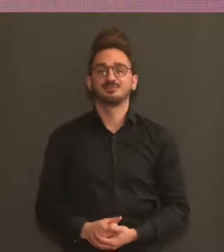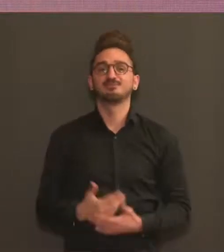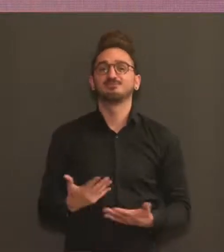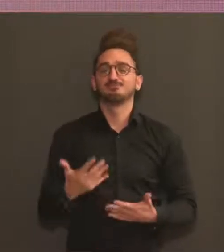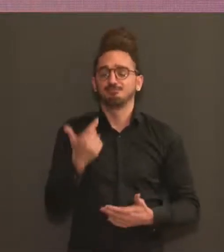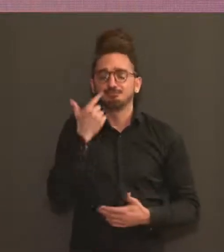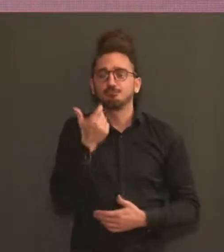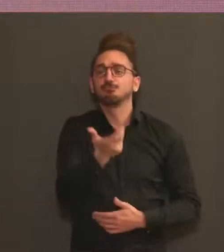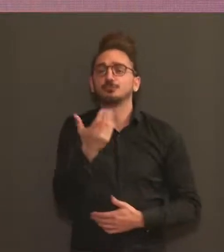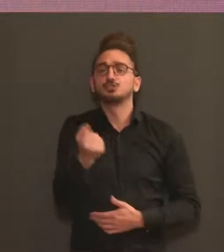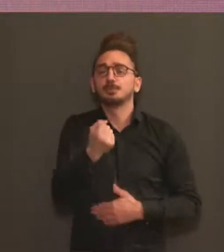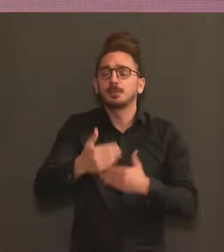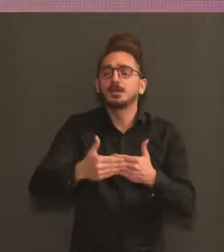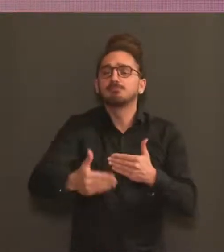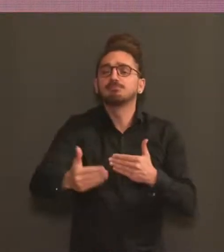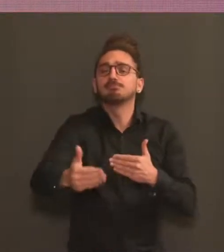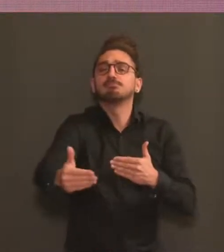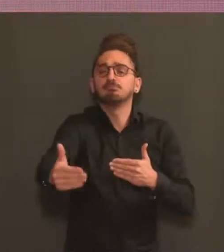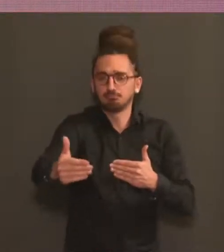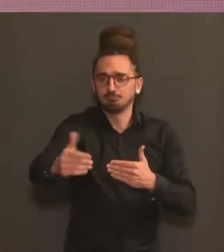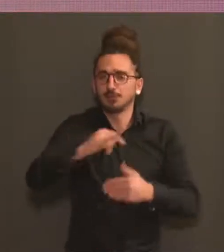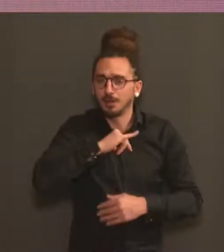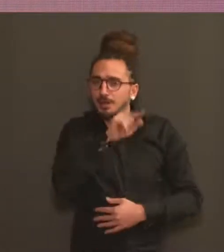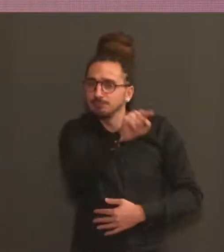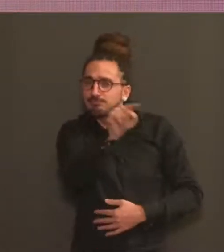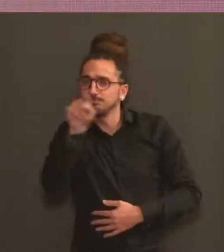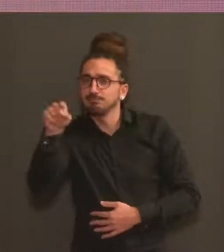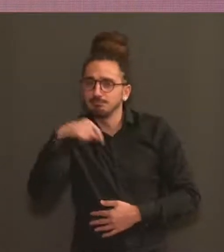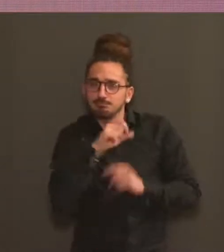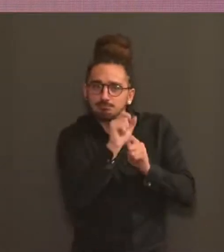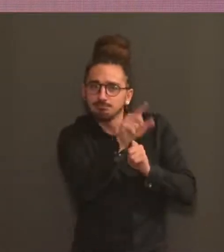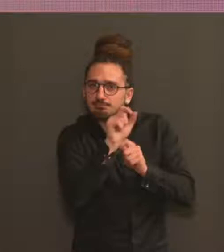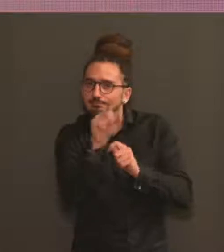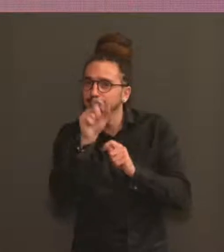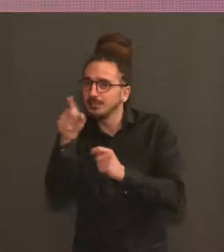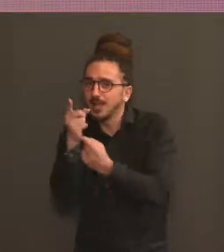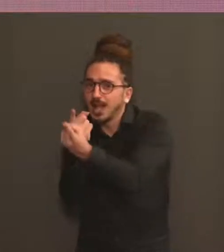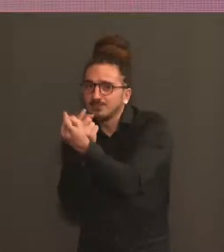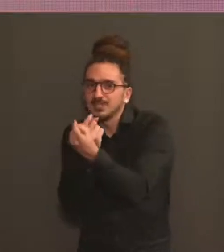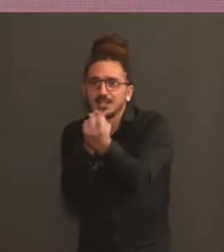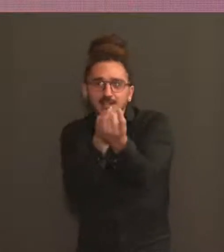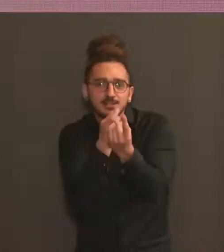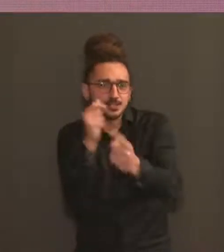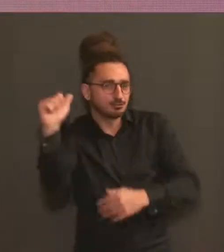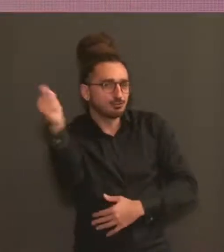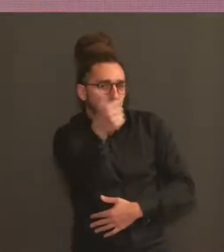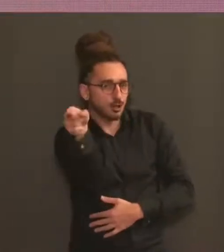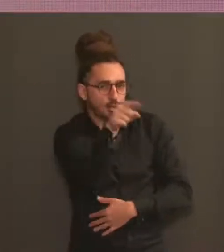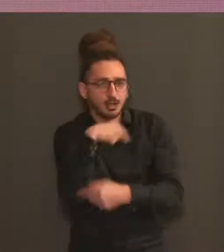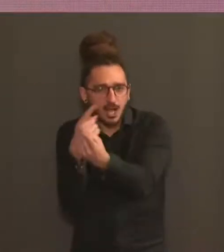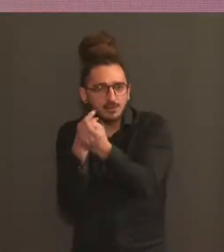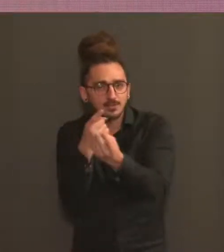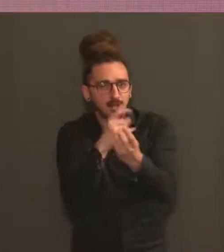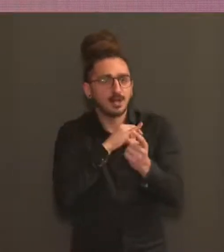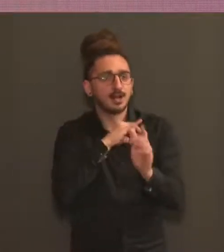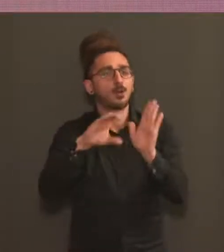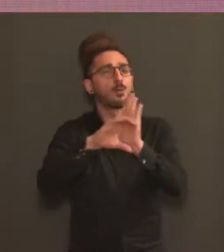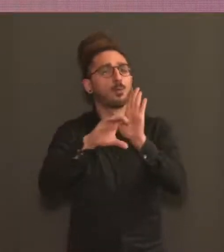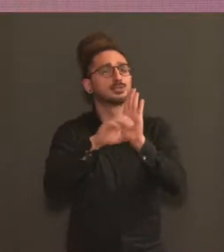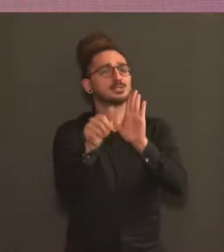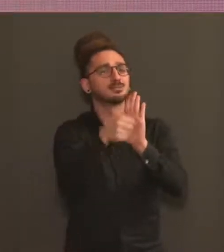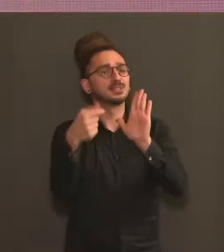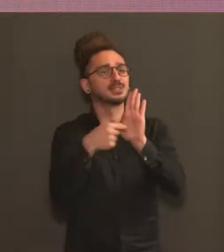invitation personnelle sur laquelle se trouve un identifiant unique. Il devra